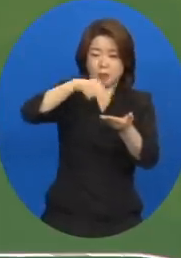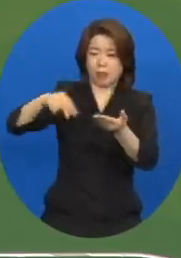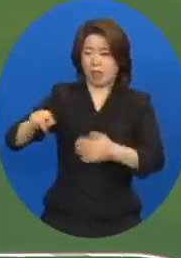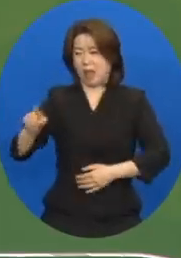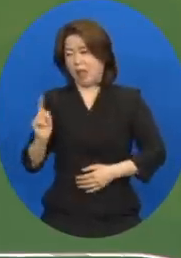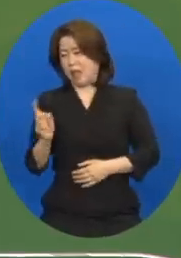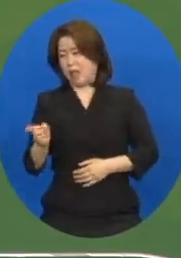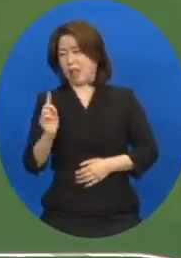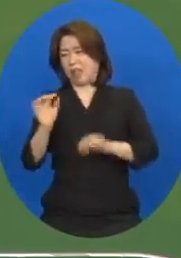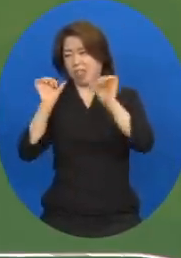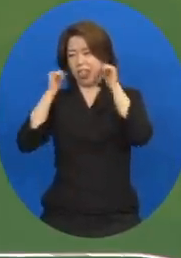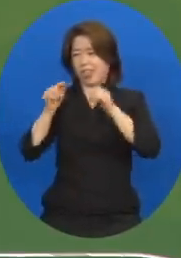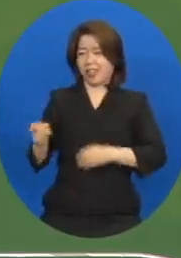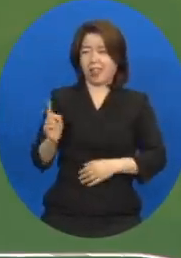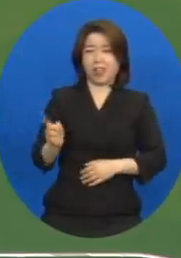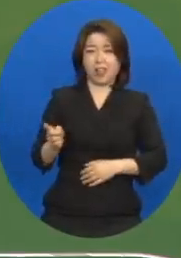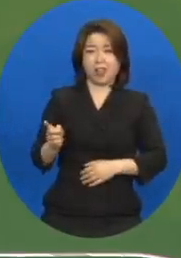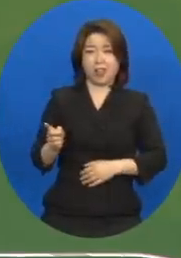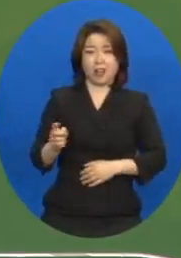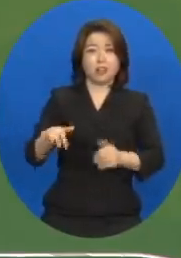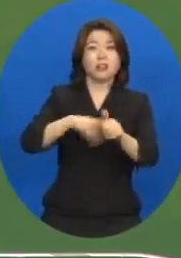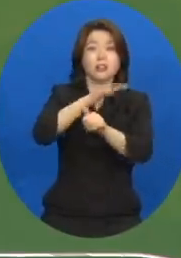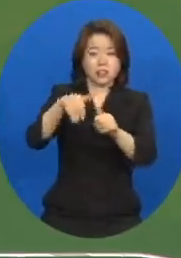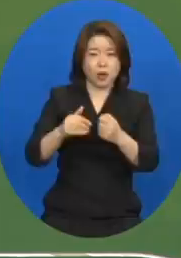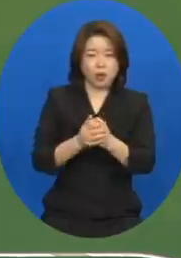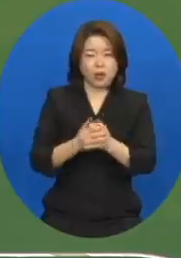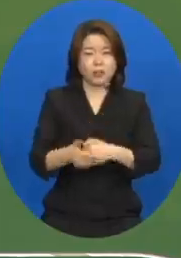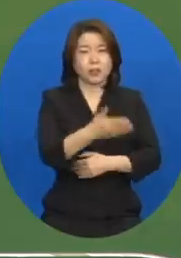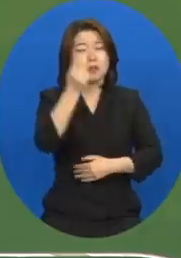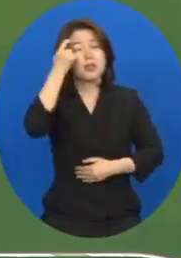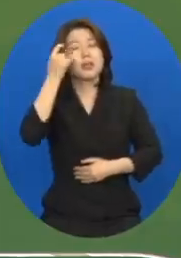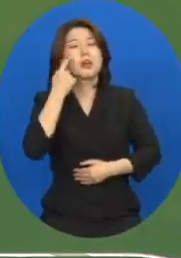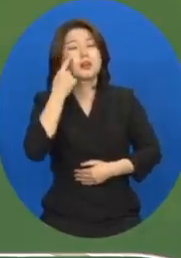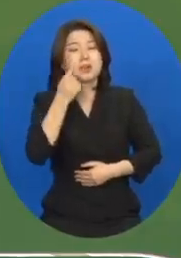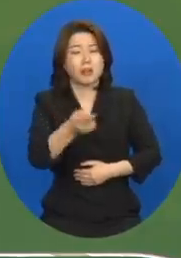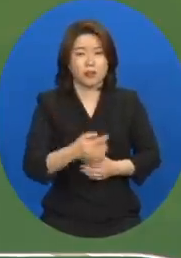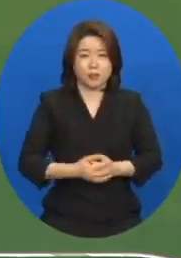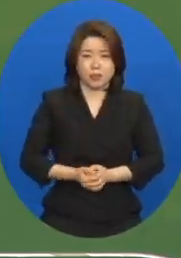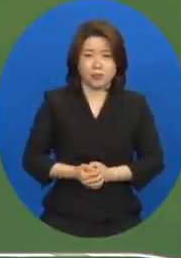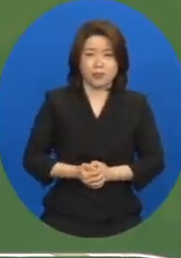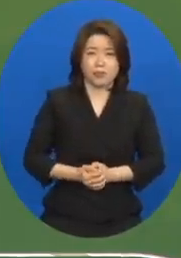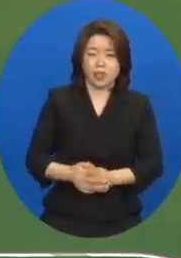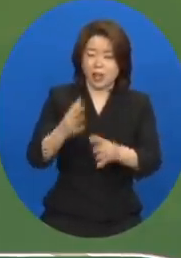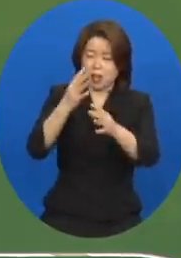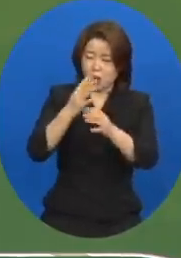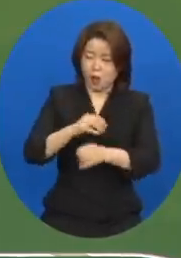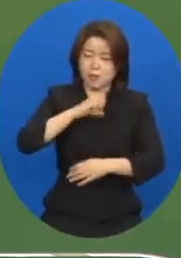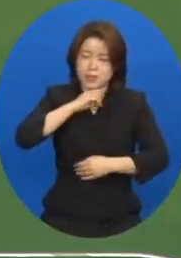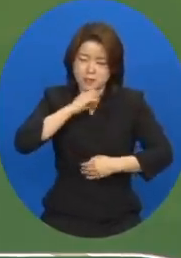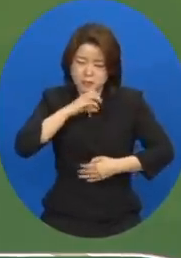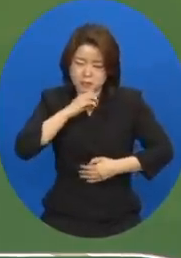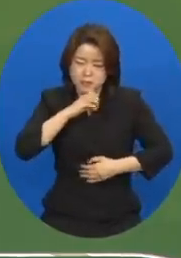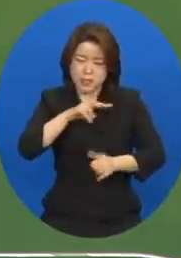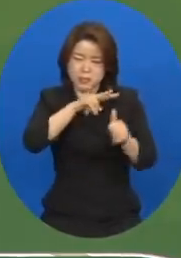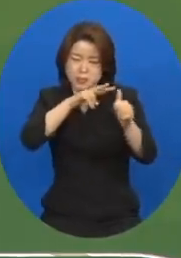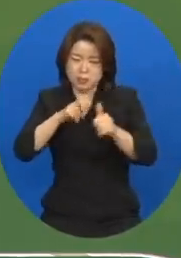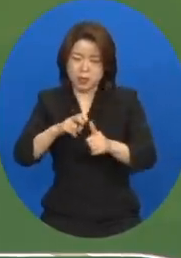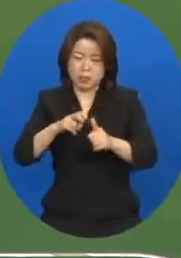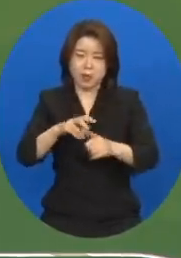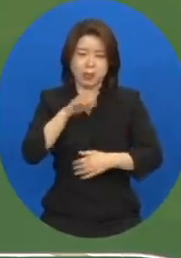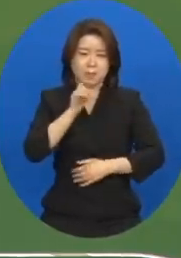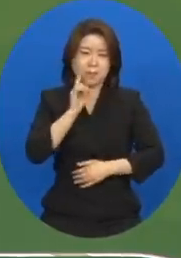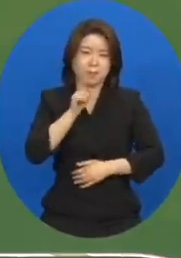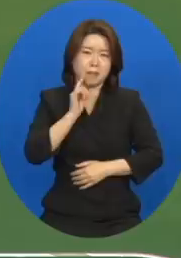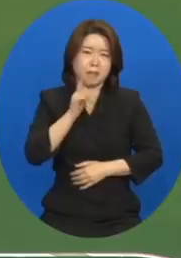상황. 그럴 때 한번 상상해 보십시오. 얼마나 불평하고 원망하는 말이